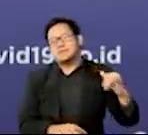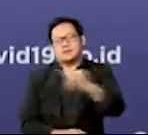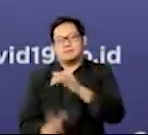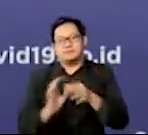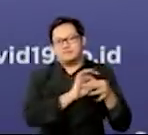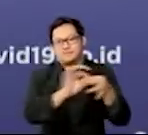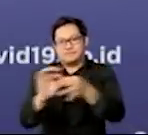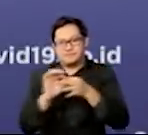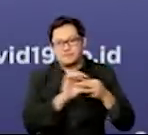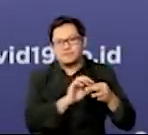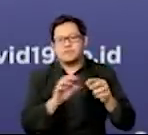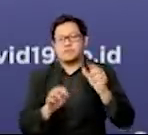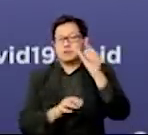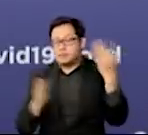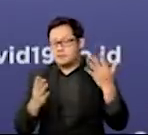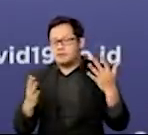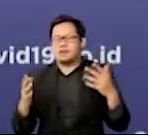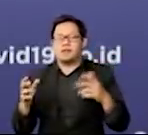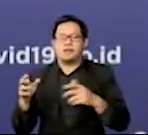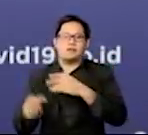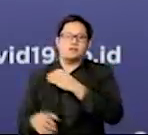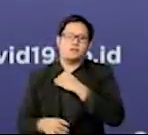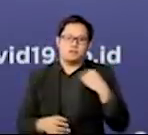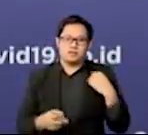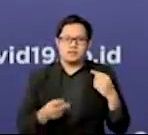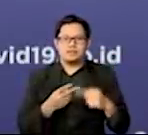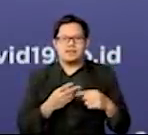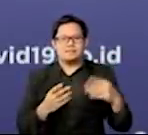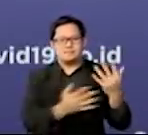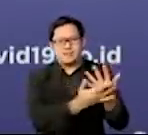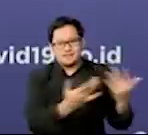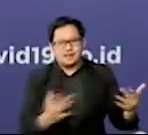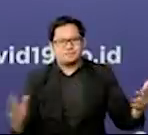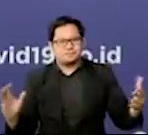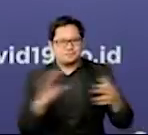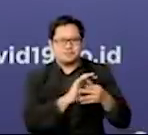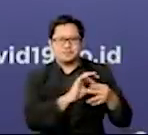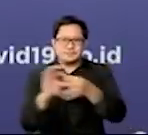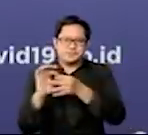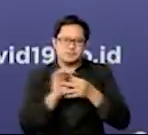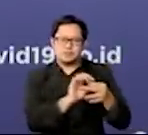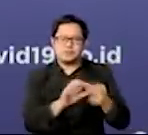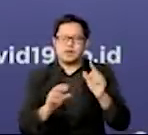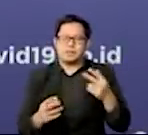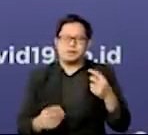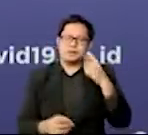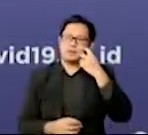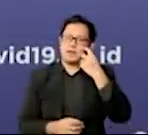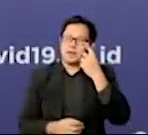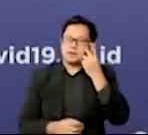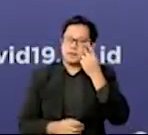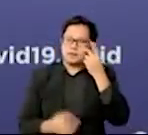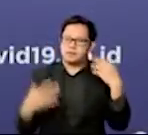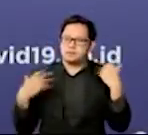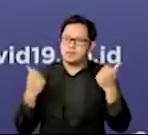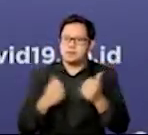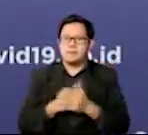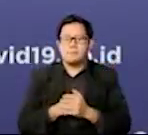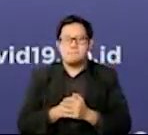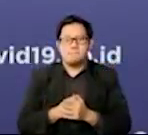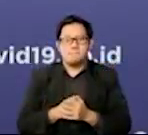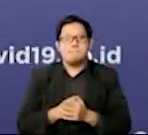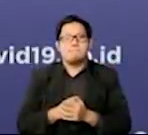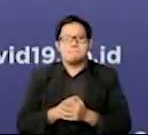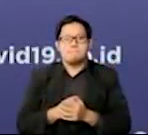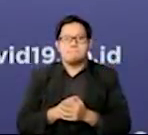para tenaga kesehatan dan juga anggota masyarakat untuk betul-betul memperhatikan kondisi yang ada sementara ini